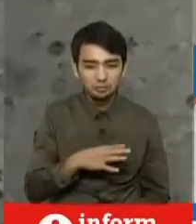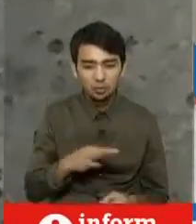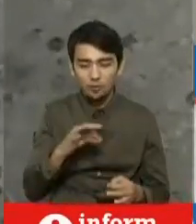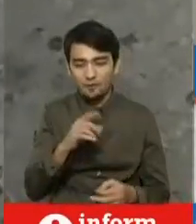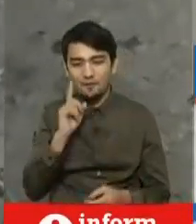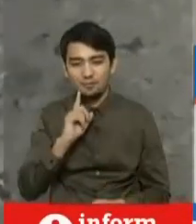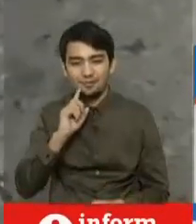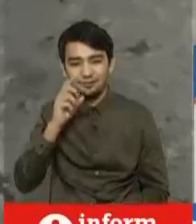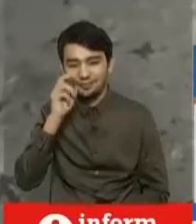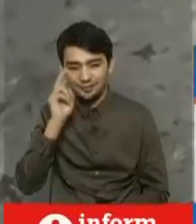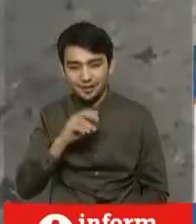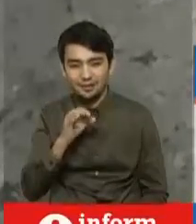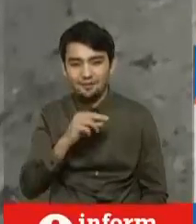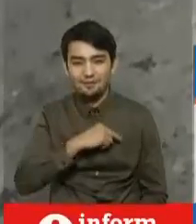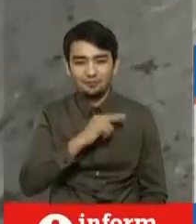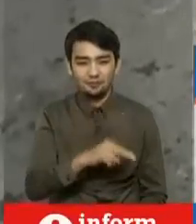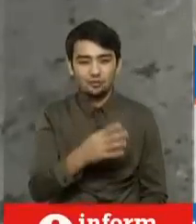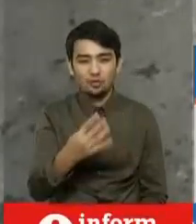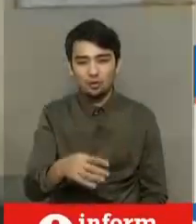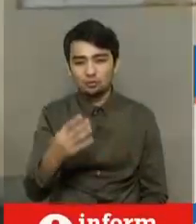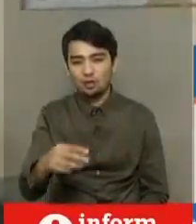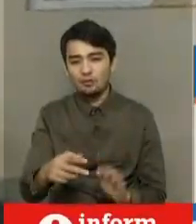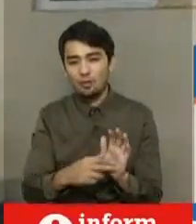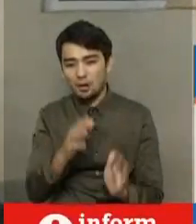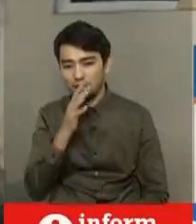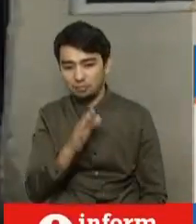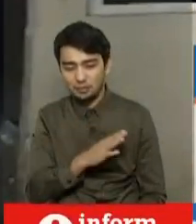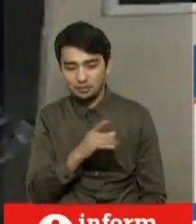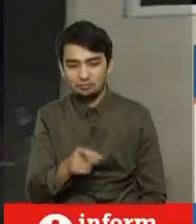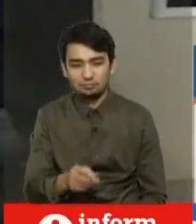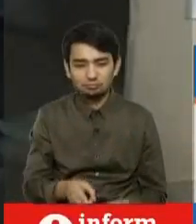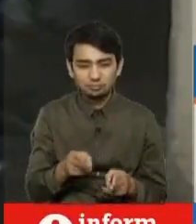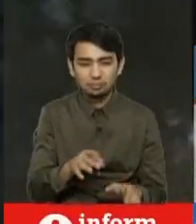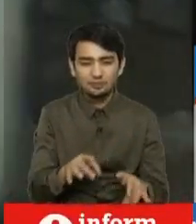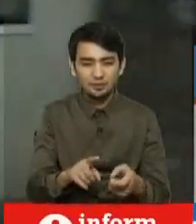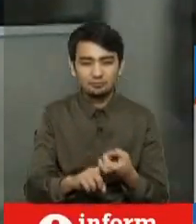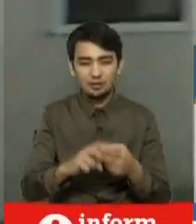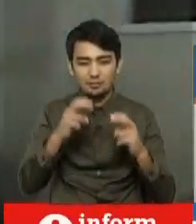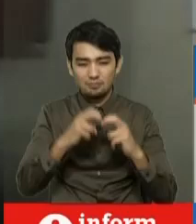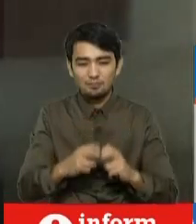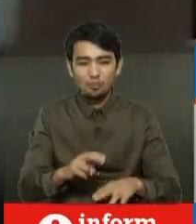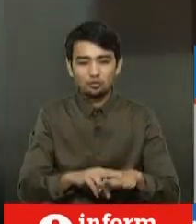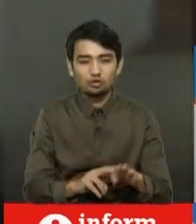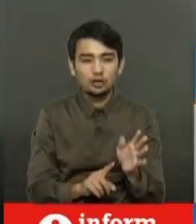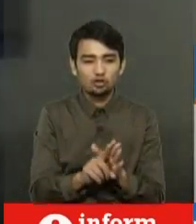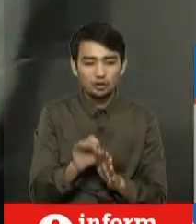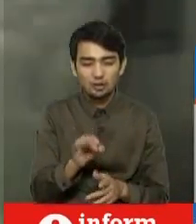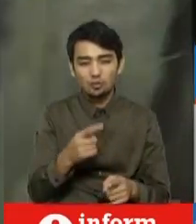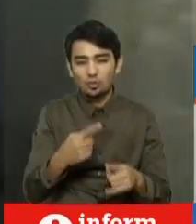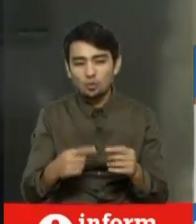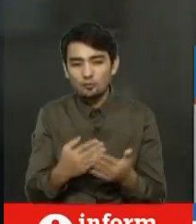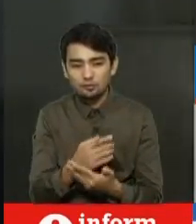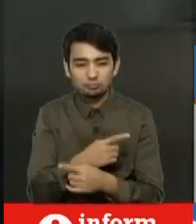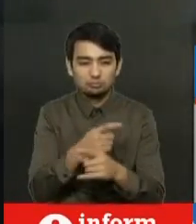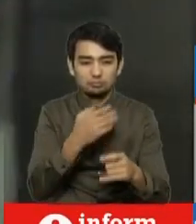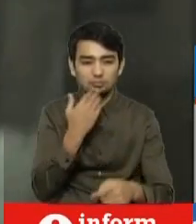belgisiz. Marhumlar 40 jäne 48 jasta bolğan. Kandı kılmızka qatıstı, tergeu bastalgan polisiya özge akparatta taratkan